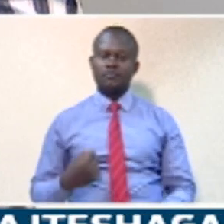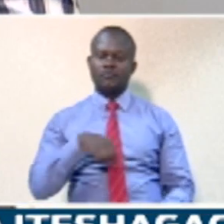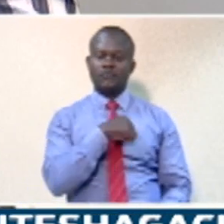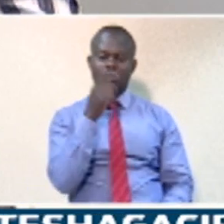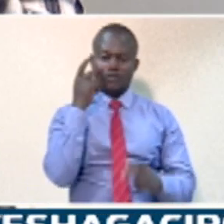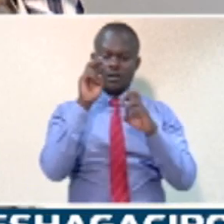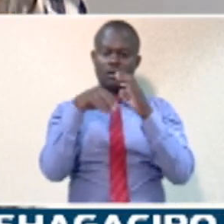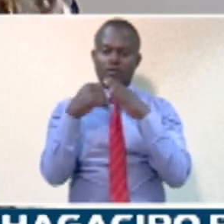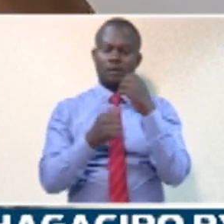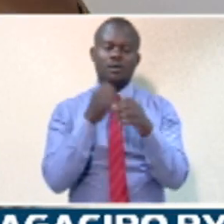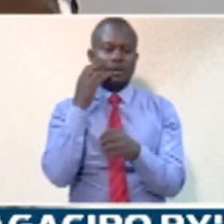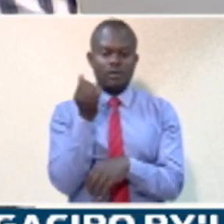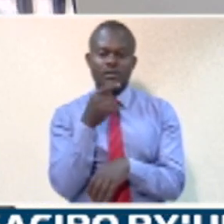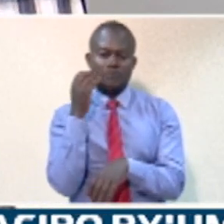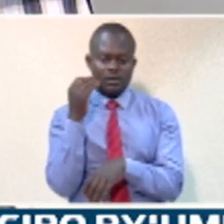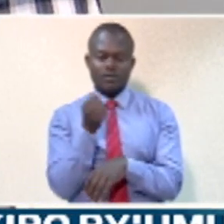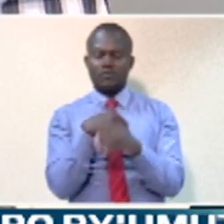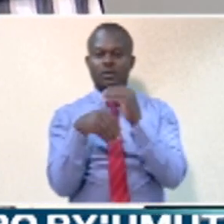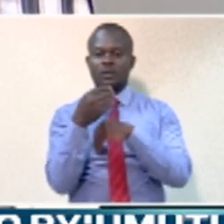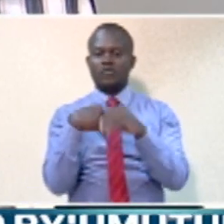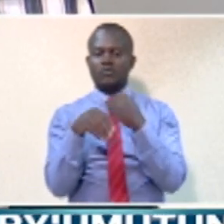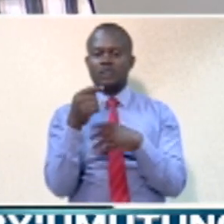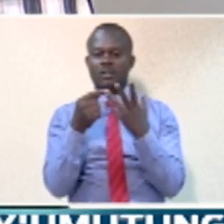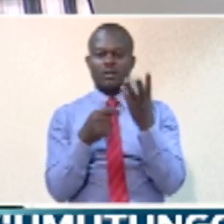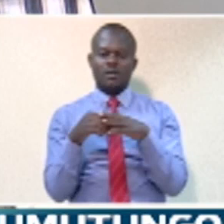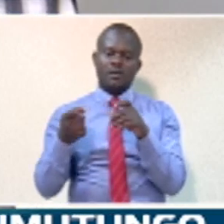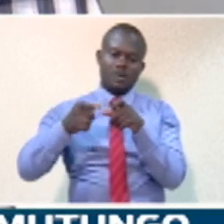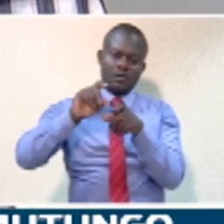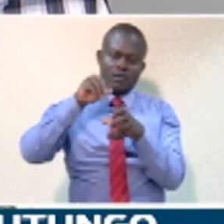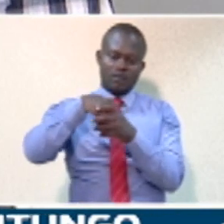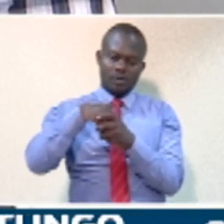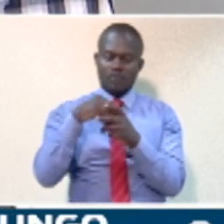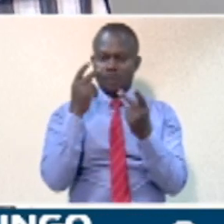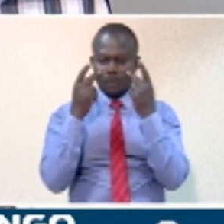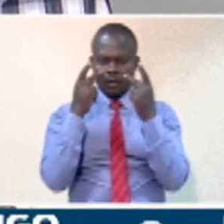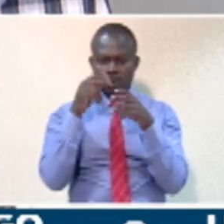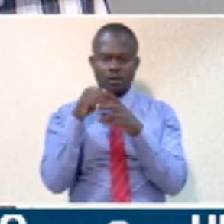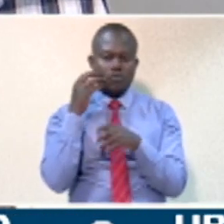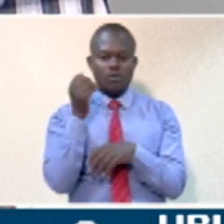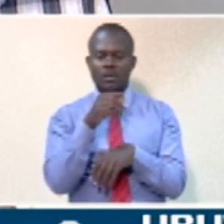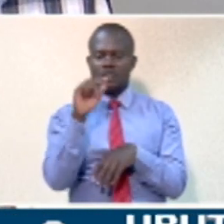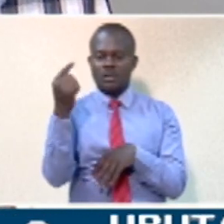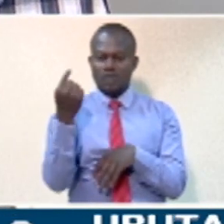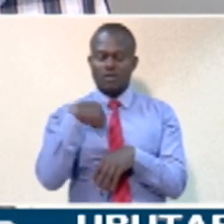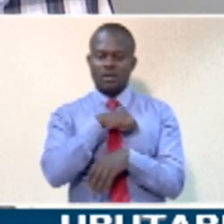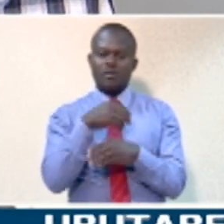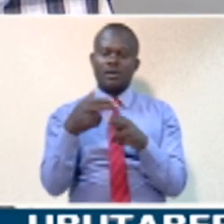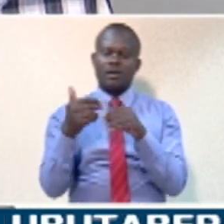kwezi uko twacuruje ubushize hagenda hagira icyo hiyongeraho. Kubona nko mu kwa mbere aho twacuruje